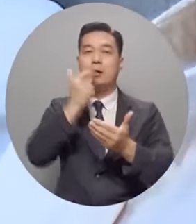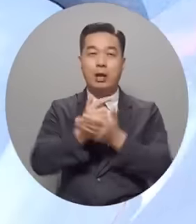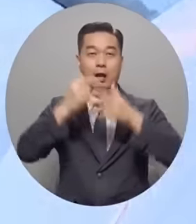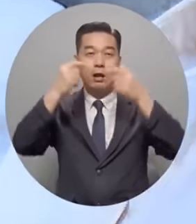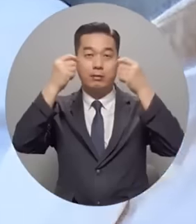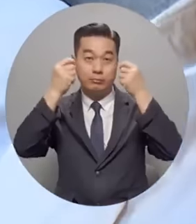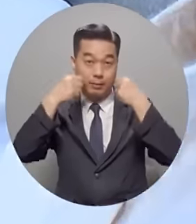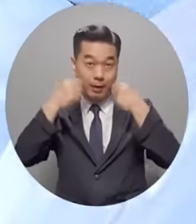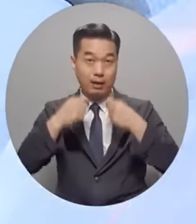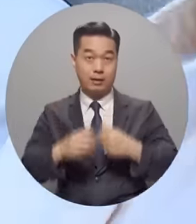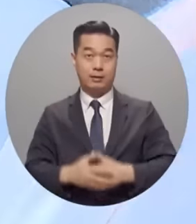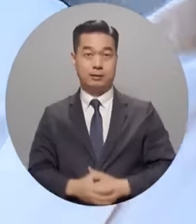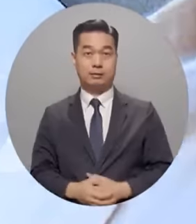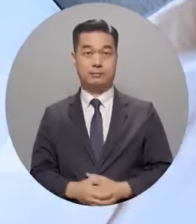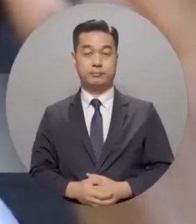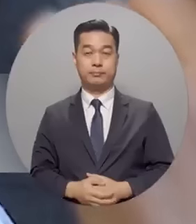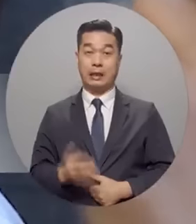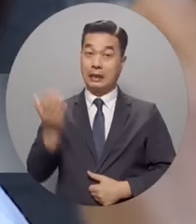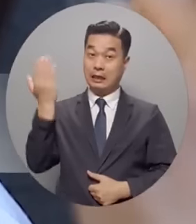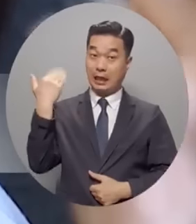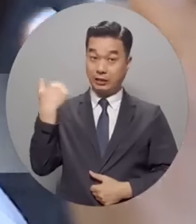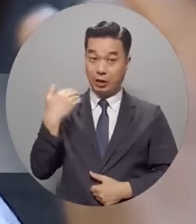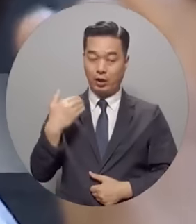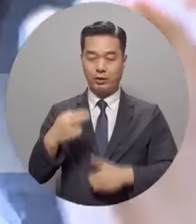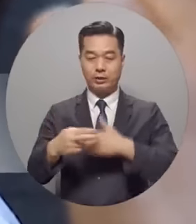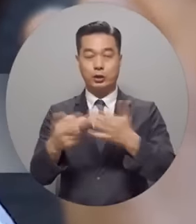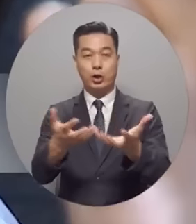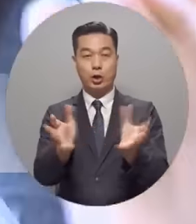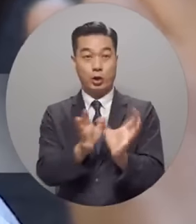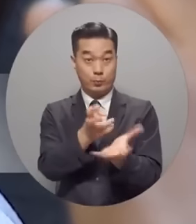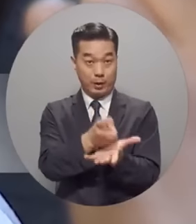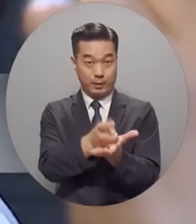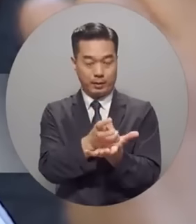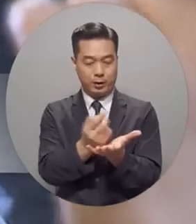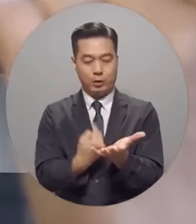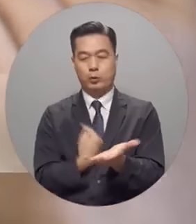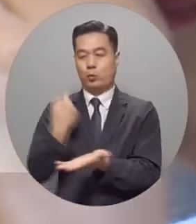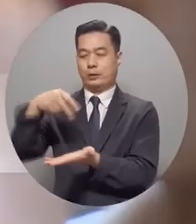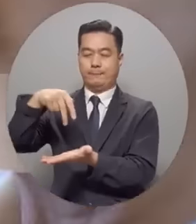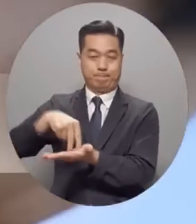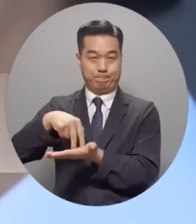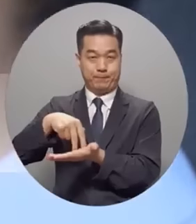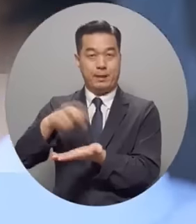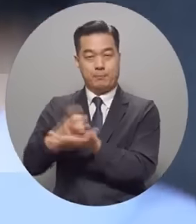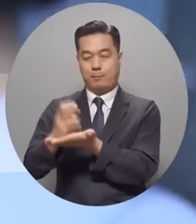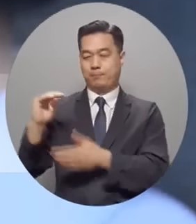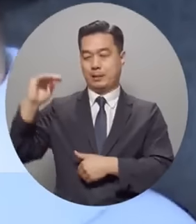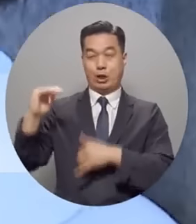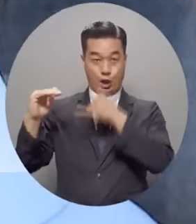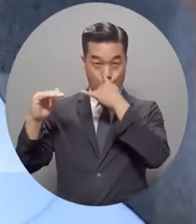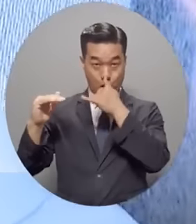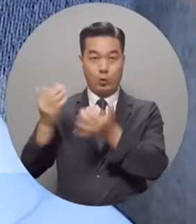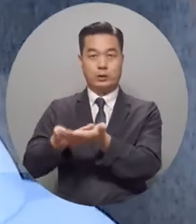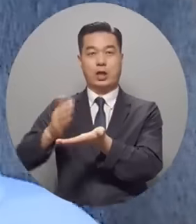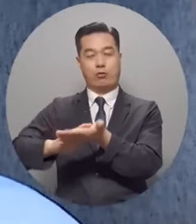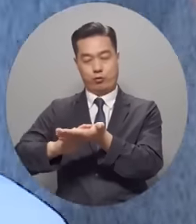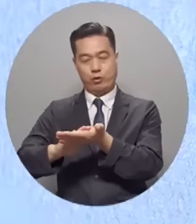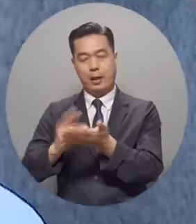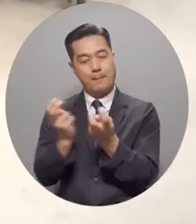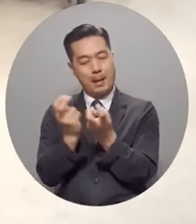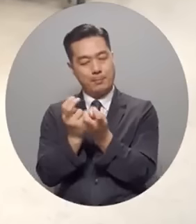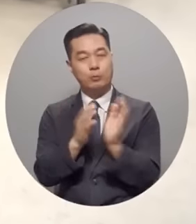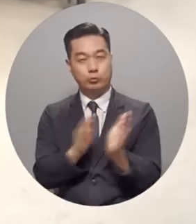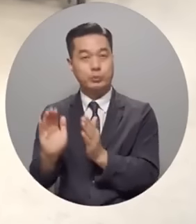흘립니다. 기존 의료법에서 독립돼 전문 인력으로서의 법적 지위가 마련되고 처우도 개선될 길이 열린